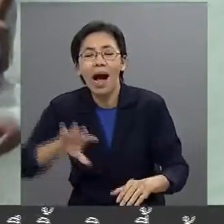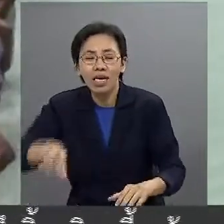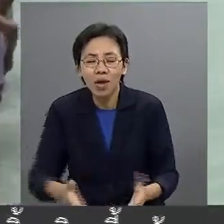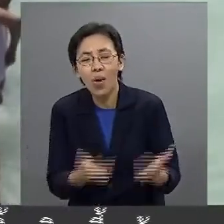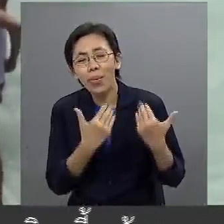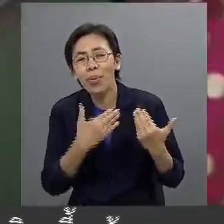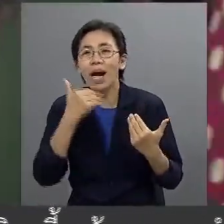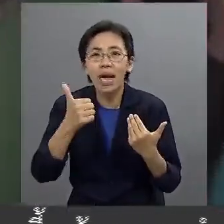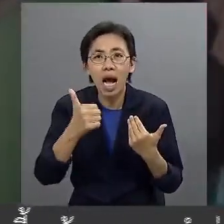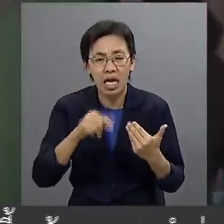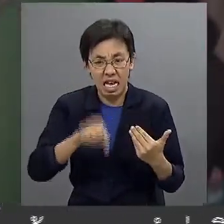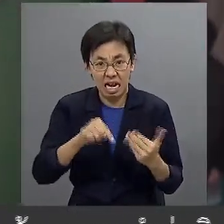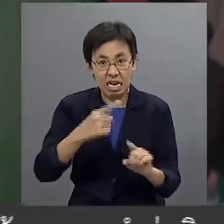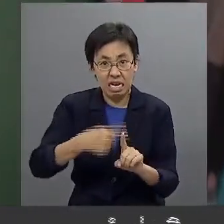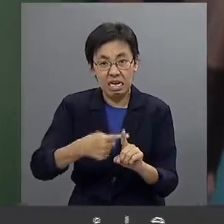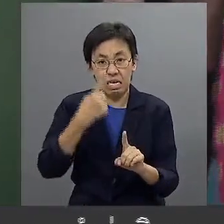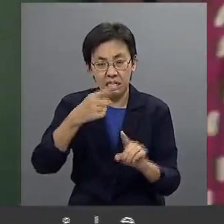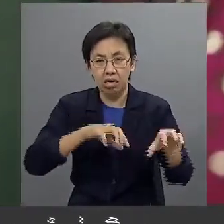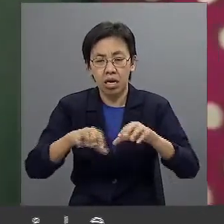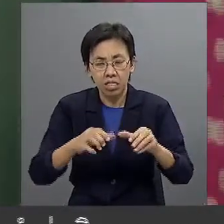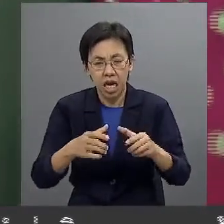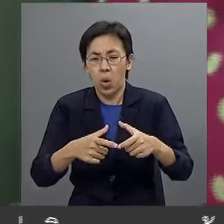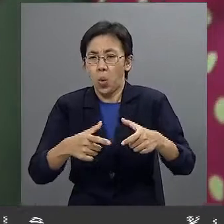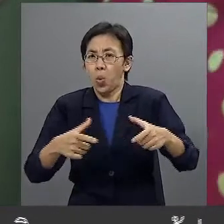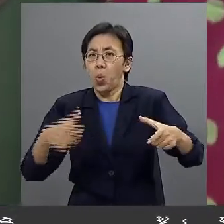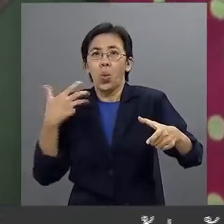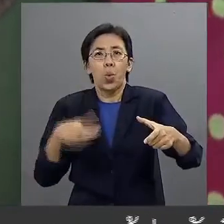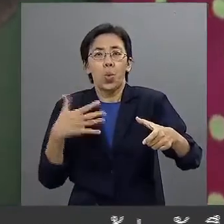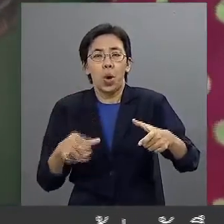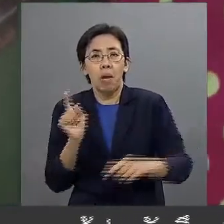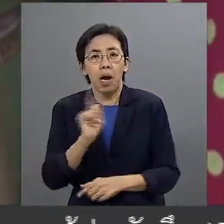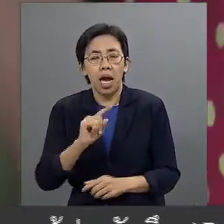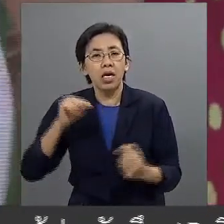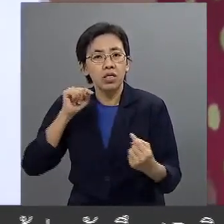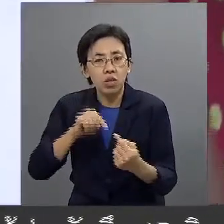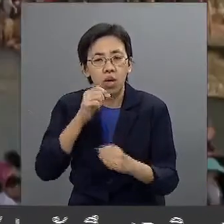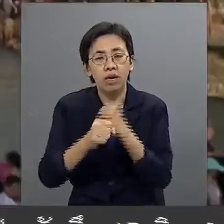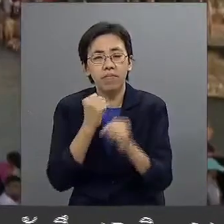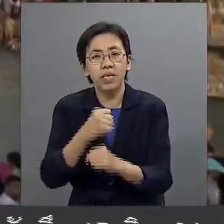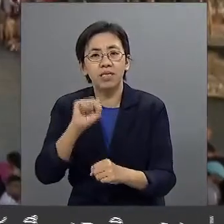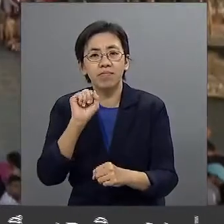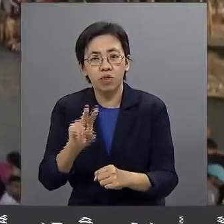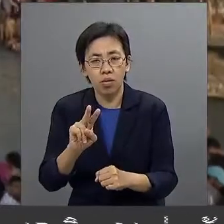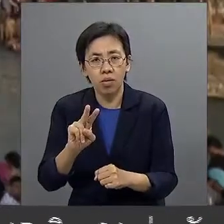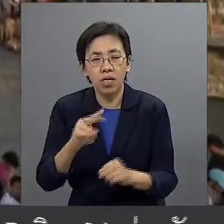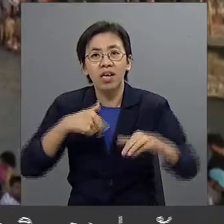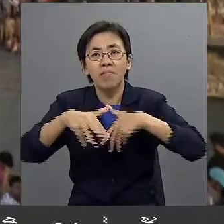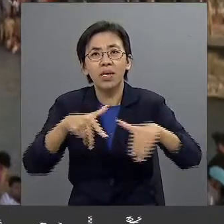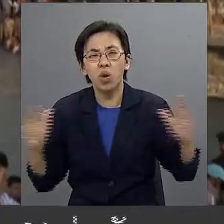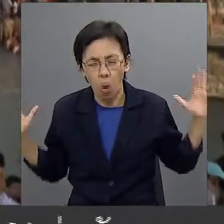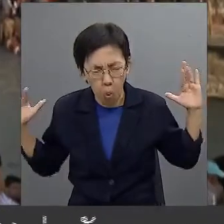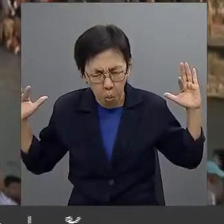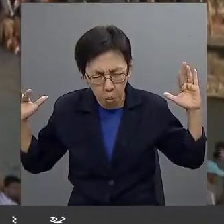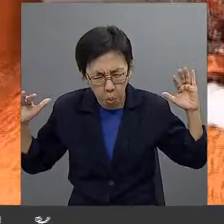แถมปีนี้จัดยิ่งใหญ่กว่าทุกครั้งค่ะเนื่องจากตรงกับรอบ 12ปีมีประชาชนมาร่วมงานมากกว่า 150